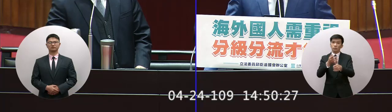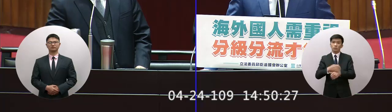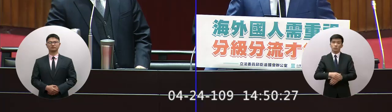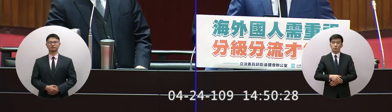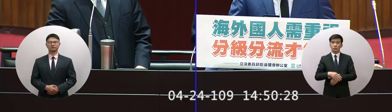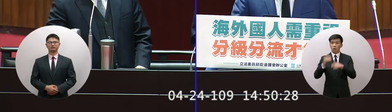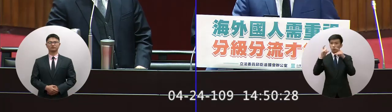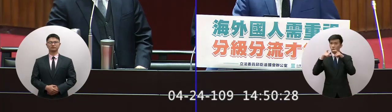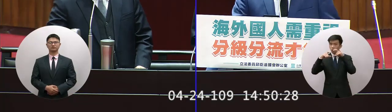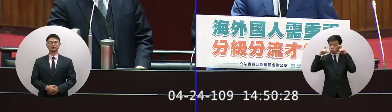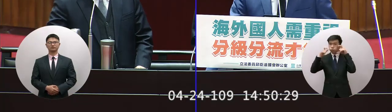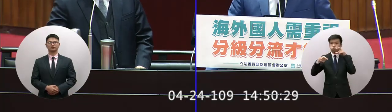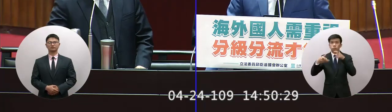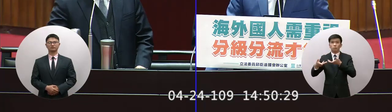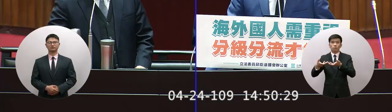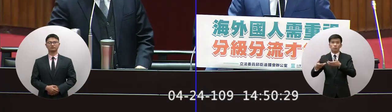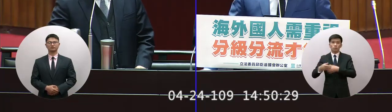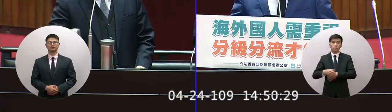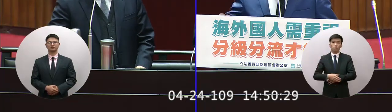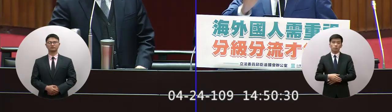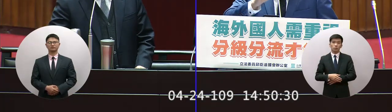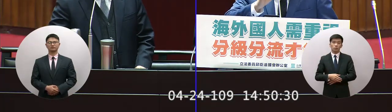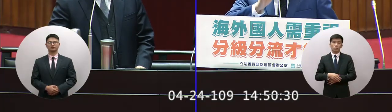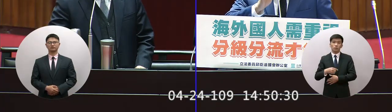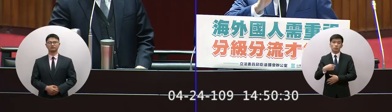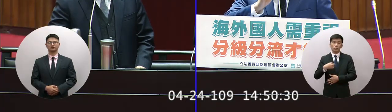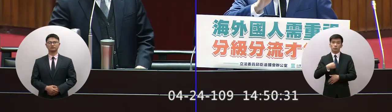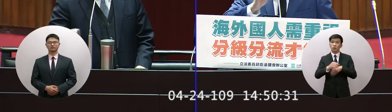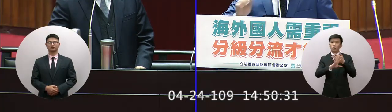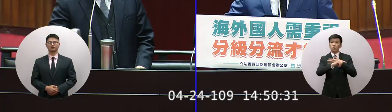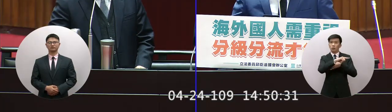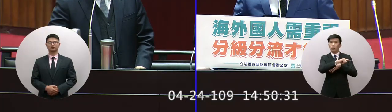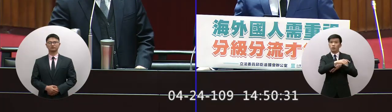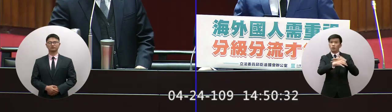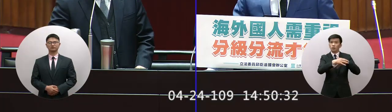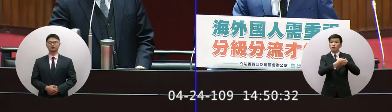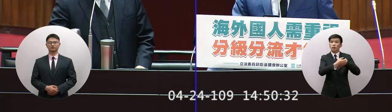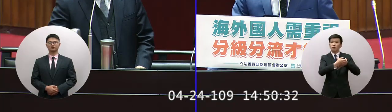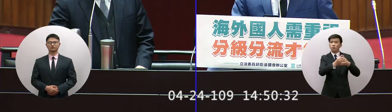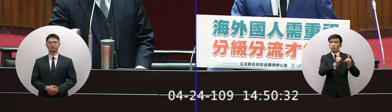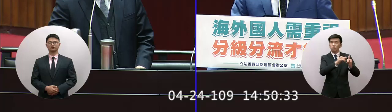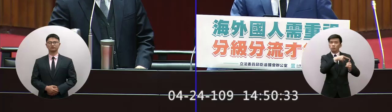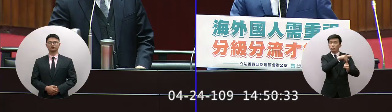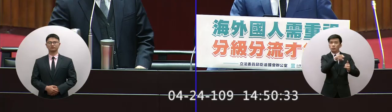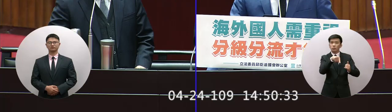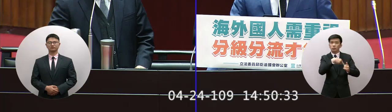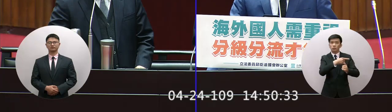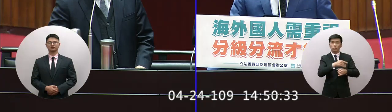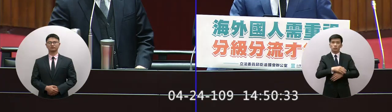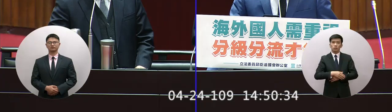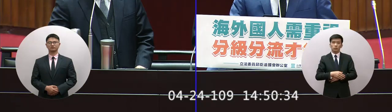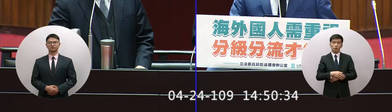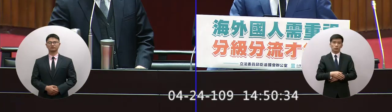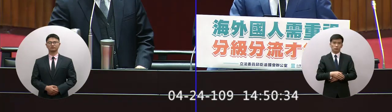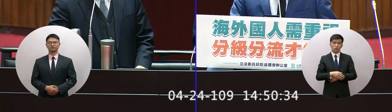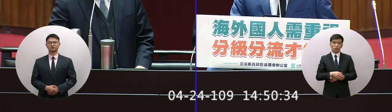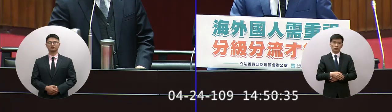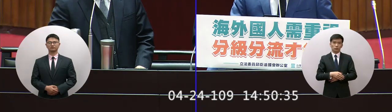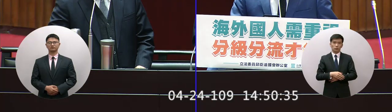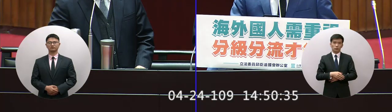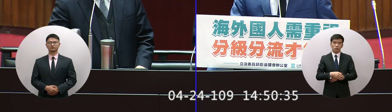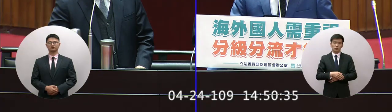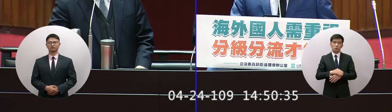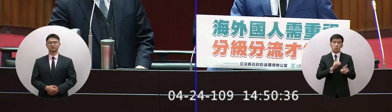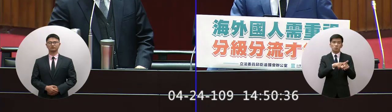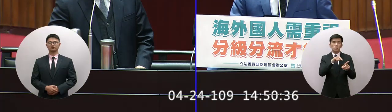对口罩的部分啦吼，口罩的部分吼，咱的海外侨民吼，零售吼，其实吼，在这个广义的这个